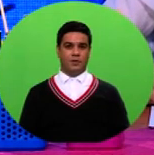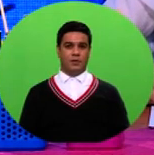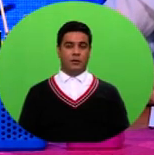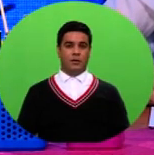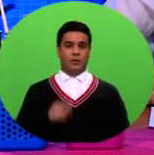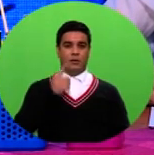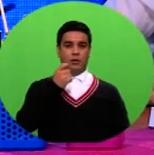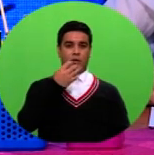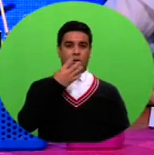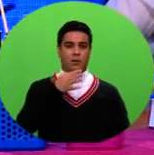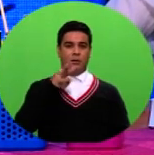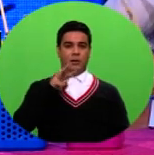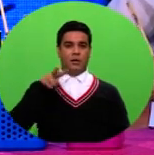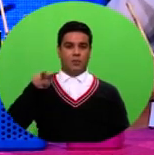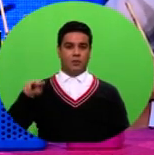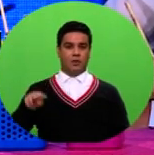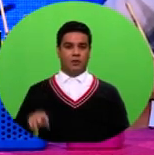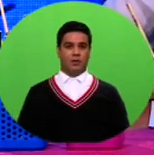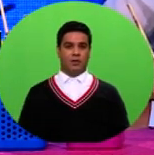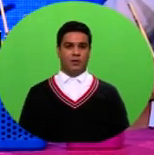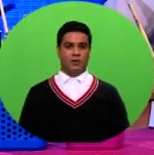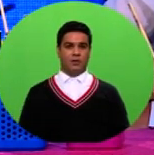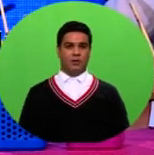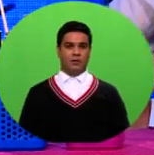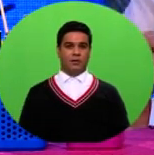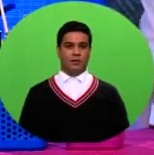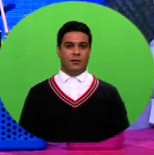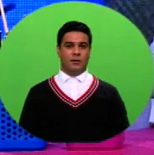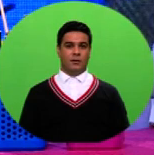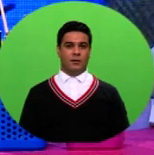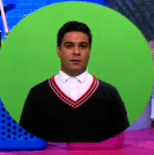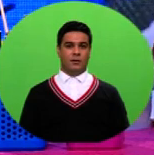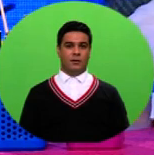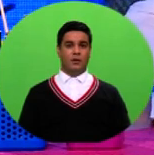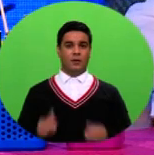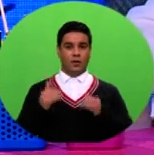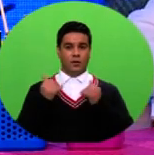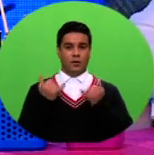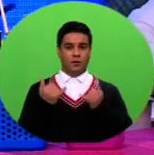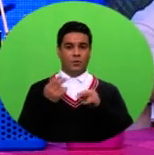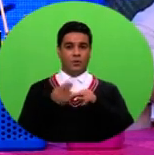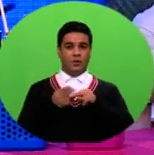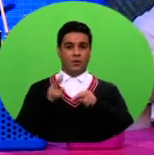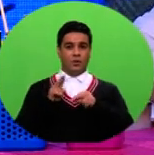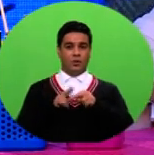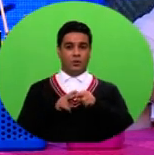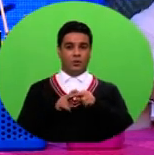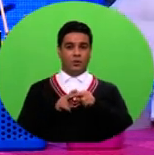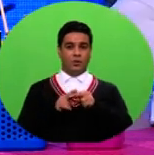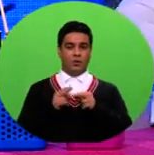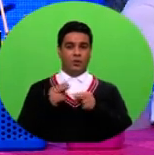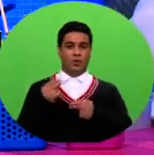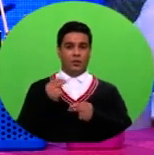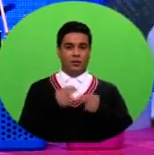140 mm belgilab olamiz. Endi shu chiziqlarni